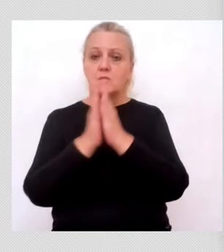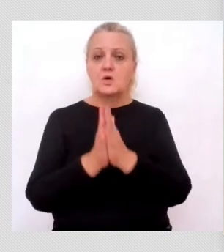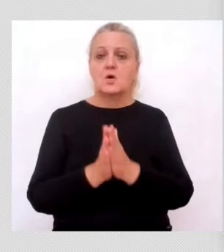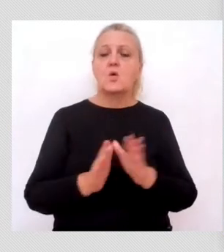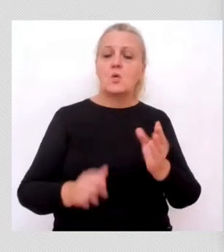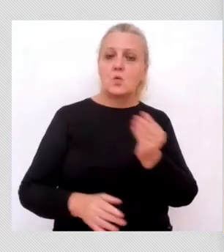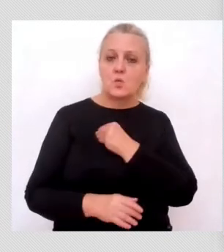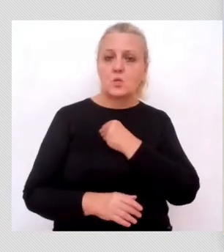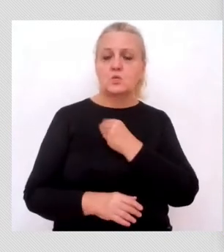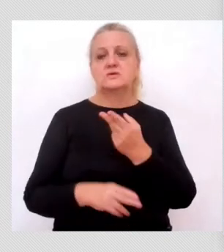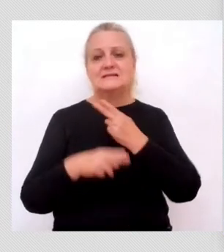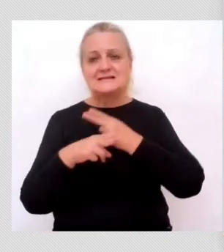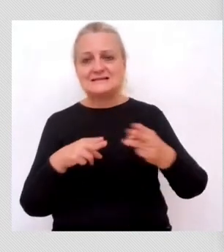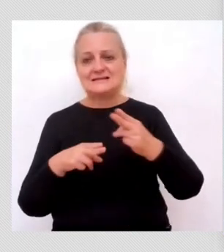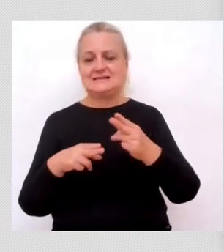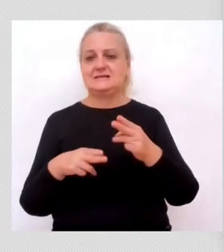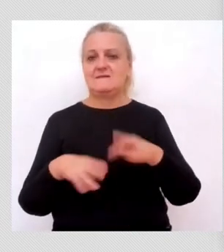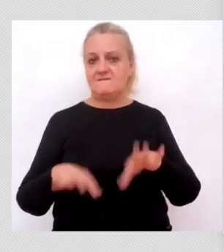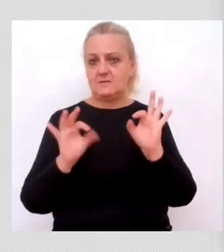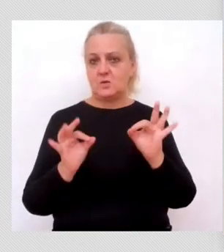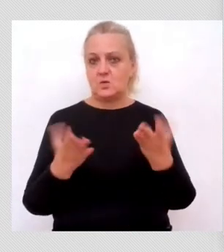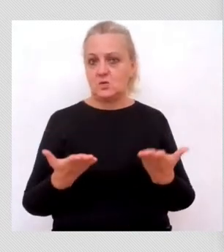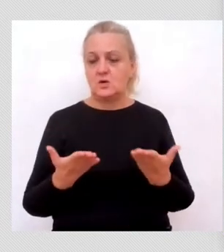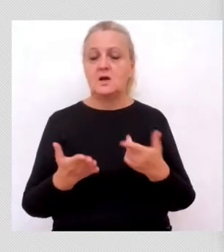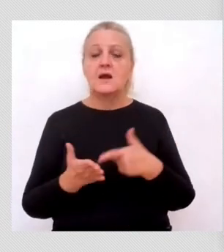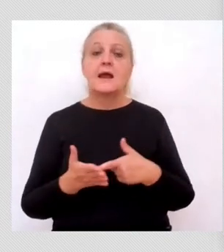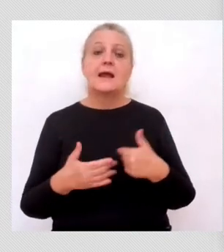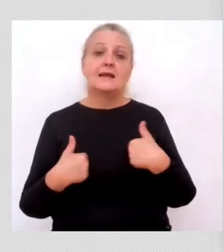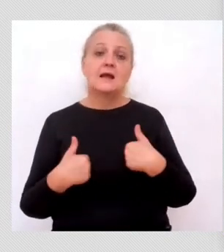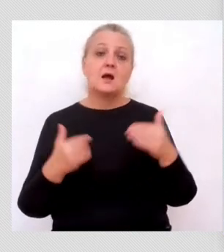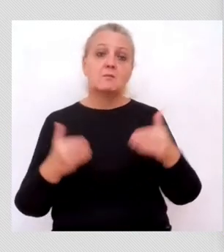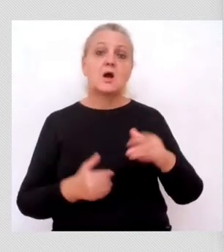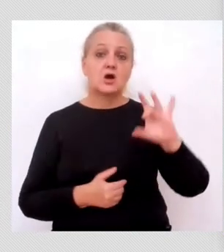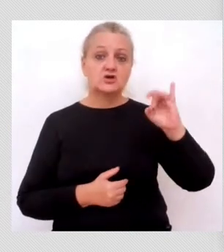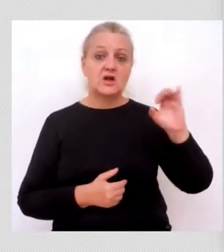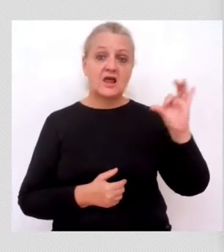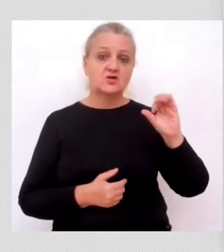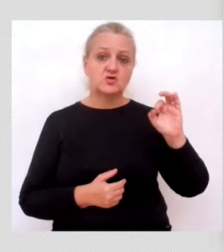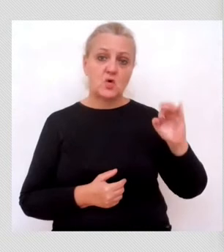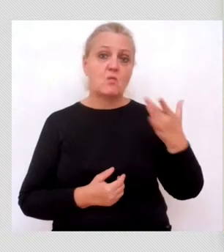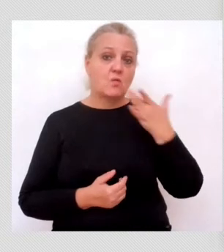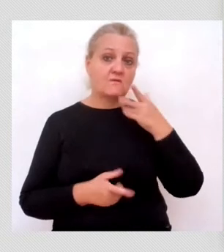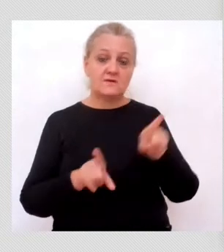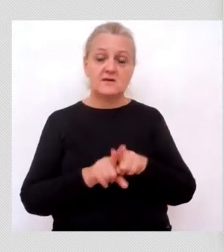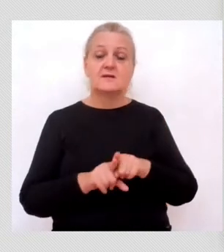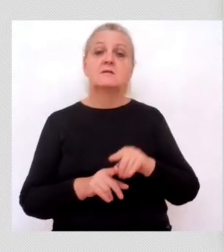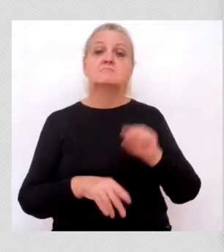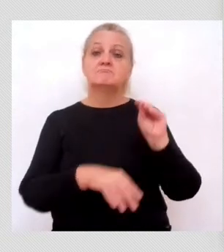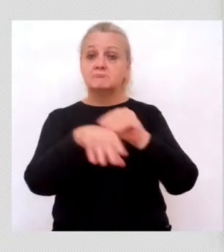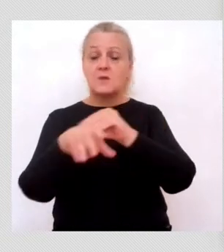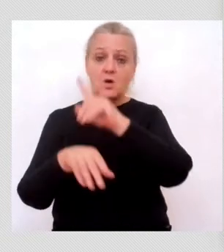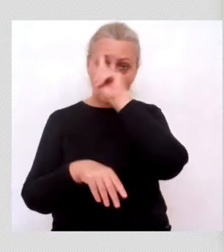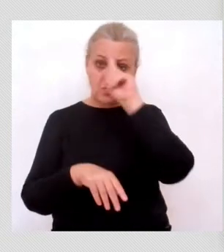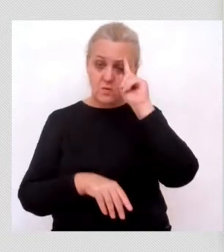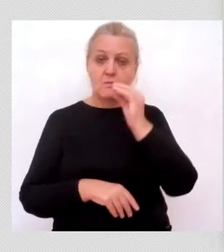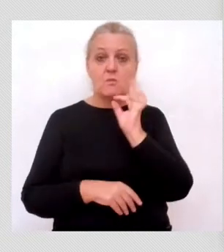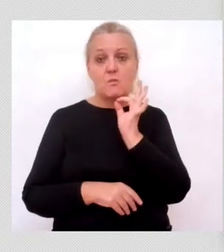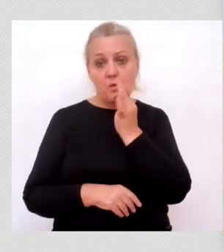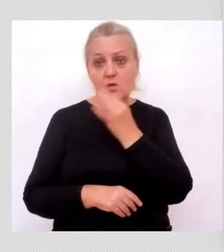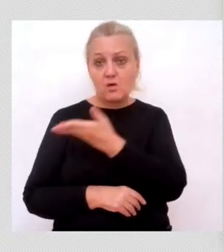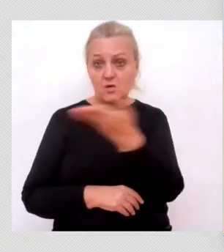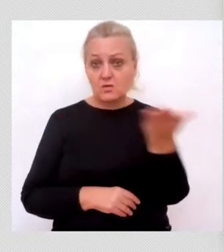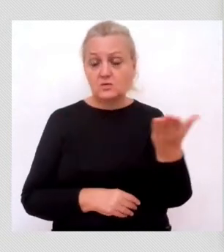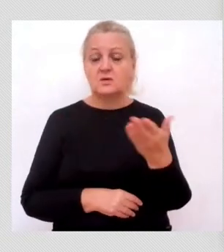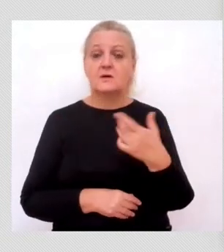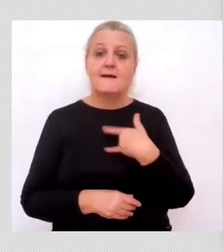wyborów, czystość tych wyborów, to ja bym za podpowiedzią Grzesia apelowała na przykład do ludzi młodych, licząc na to, że